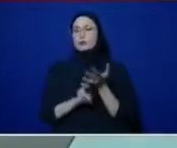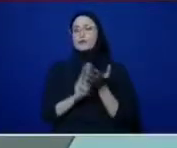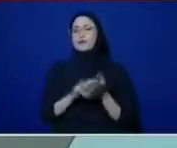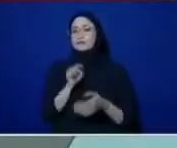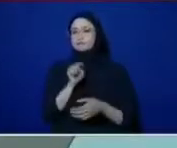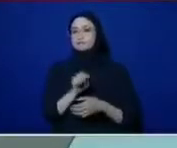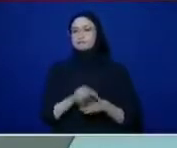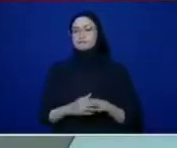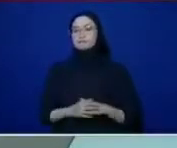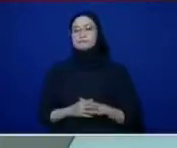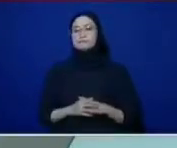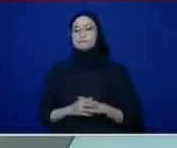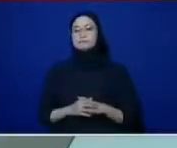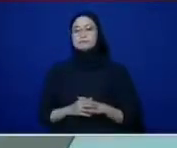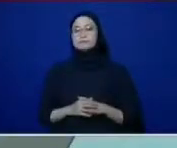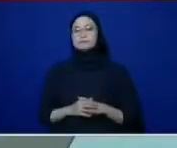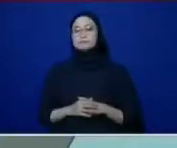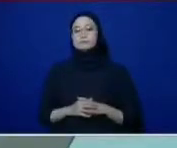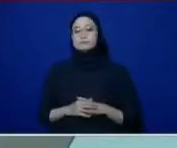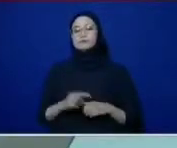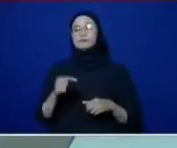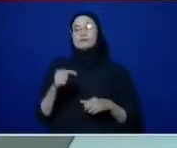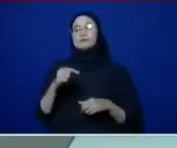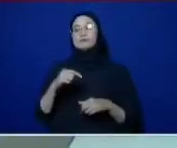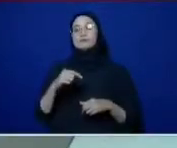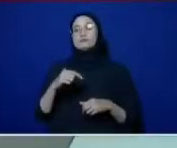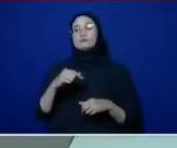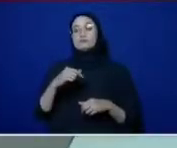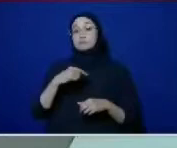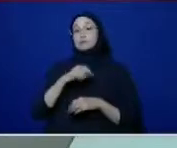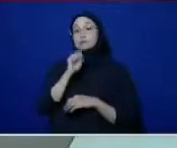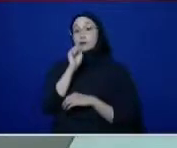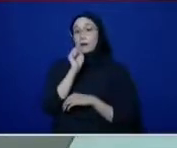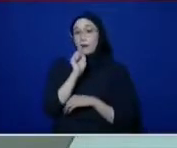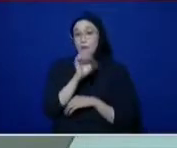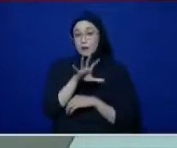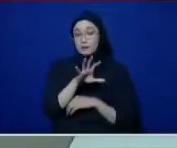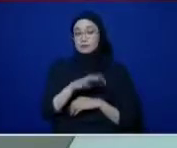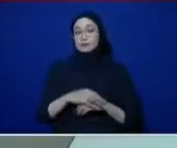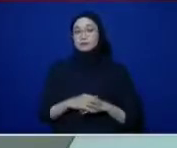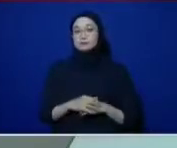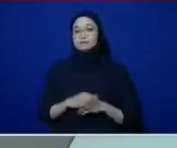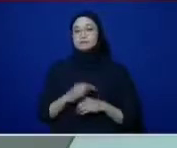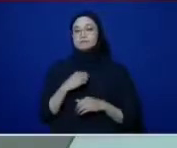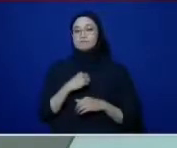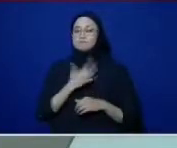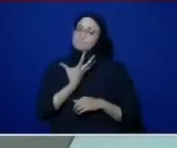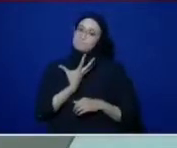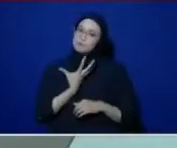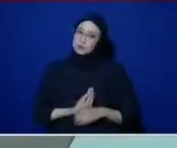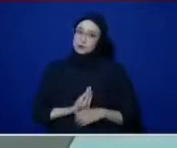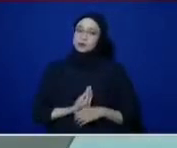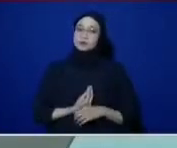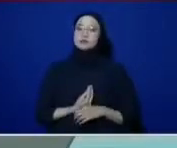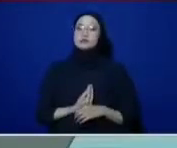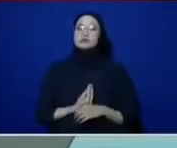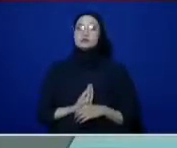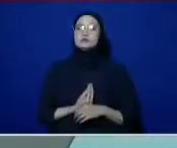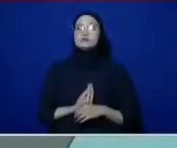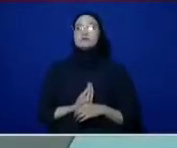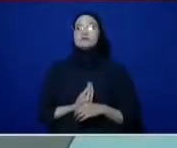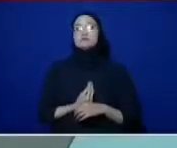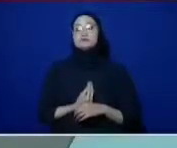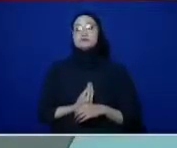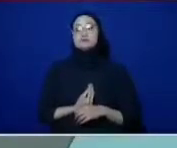Ya. Itu tanggapan saya. Jadi saya prihatin dan saya